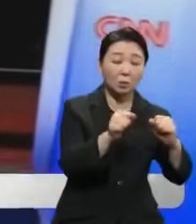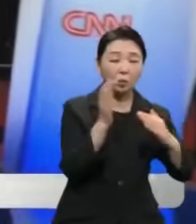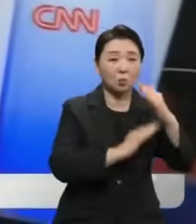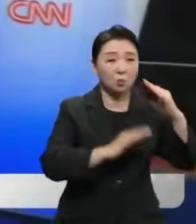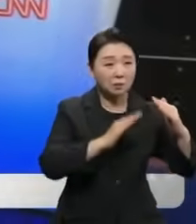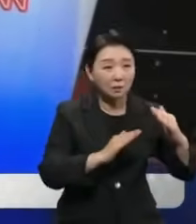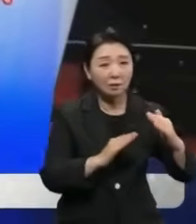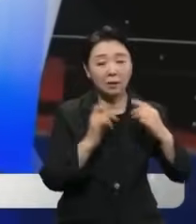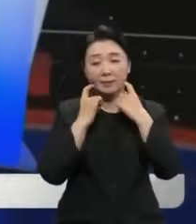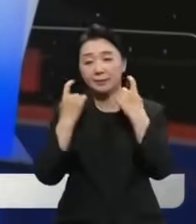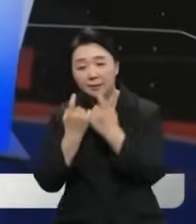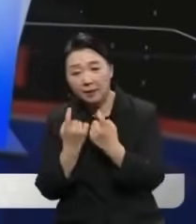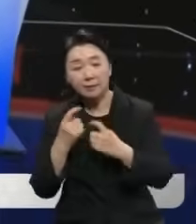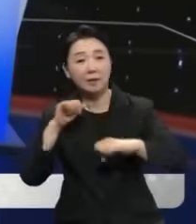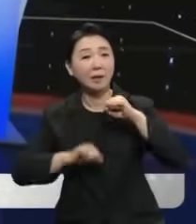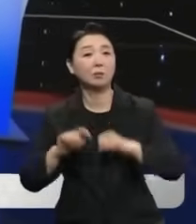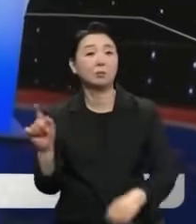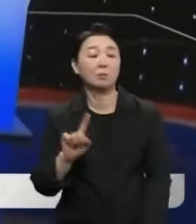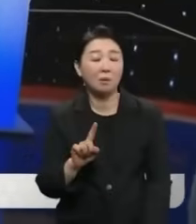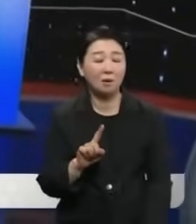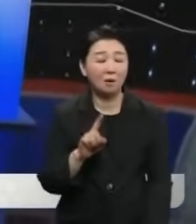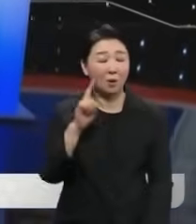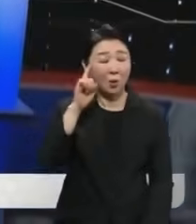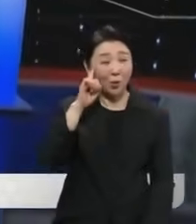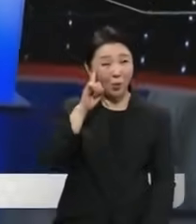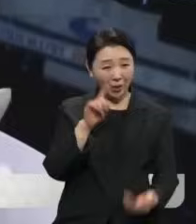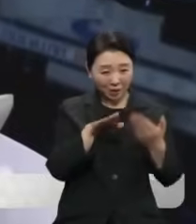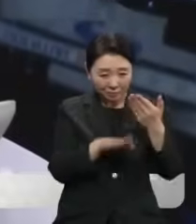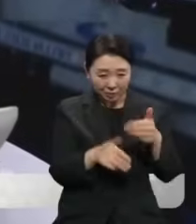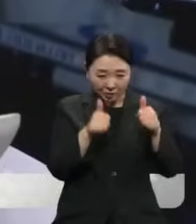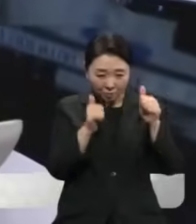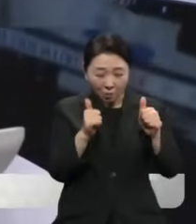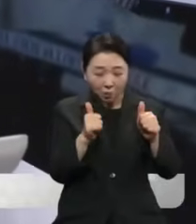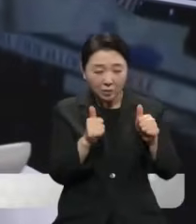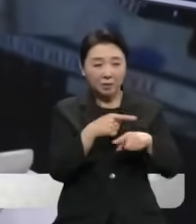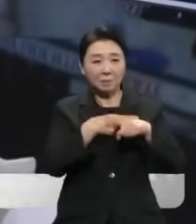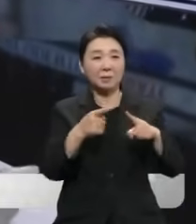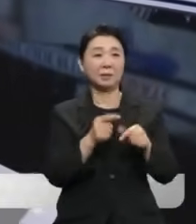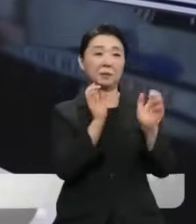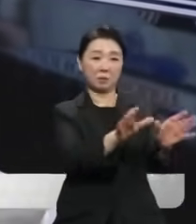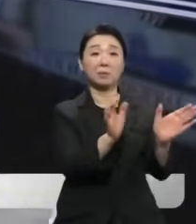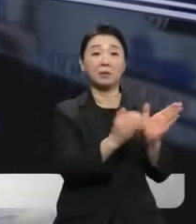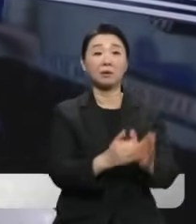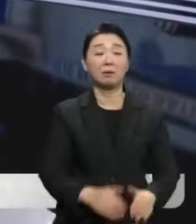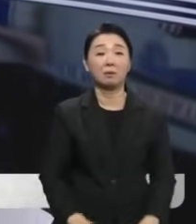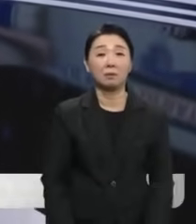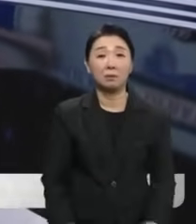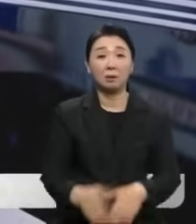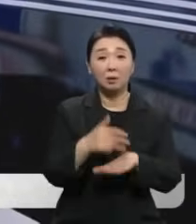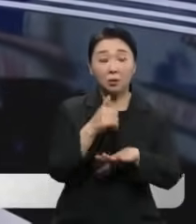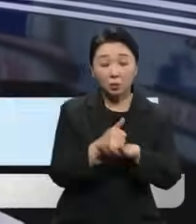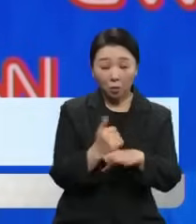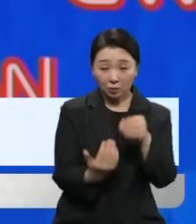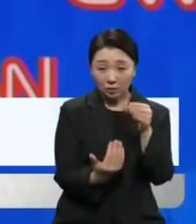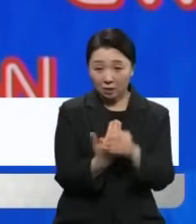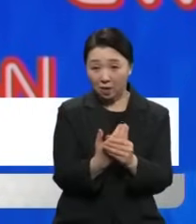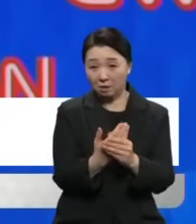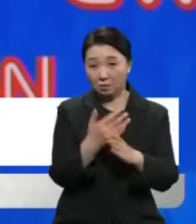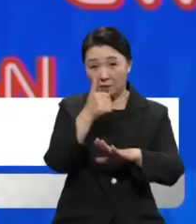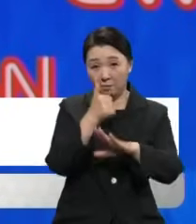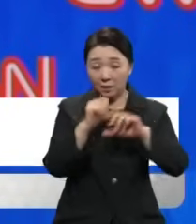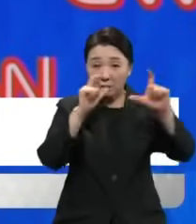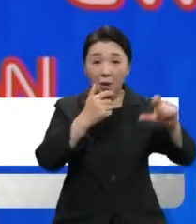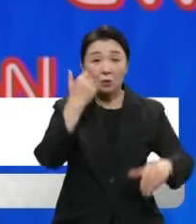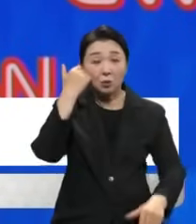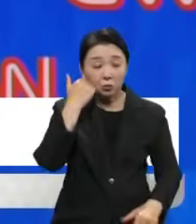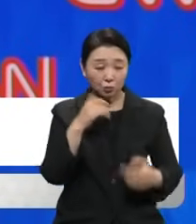공적이었는지 아니면 사적이었는지 하급심 법원에서 판단하라고 공을 넘겼습니다. 이에 따라 결국 이 사건의 최종 판결은